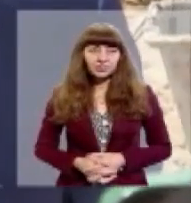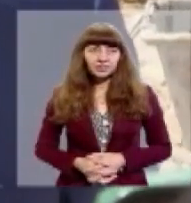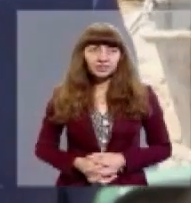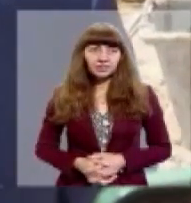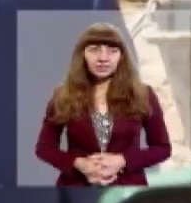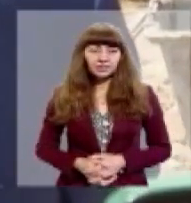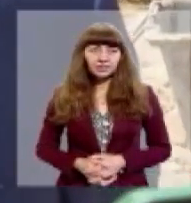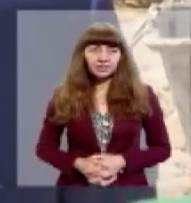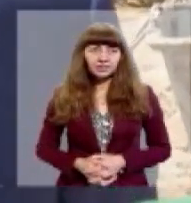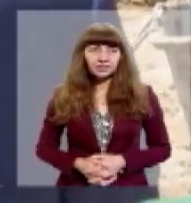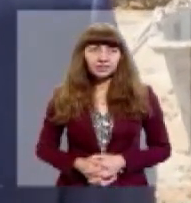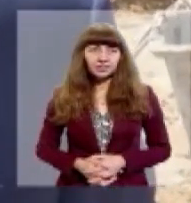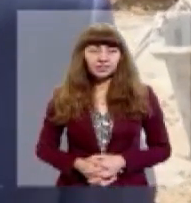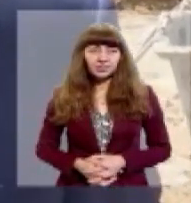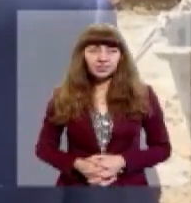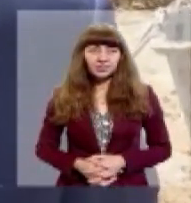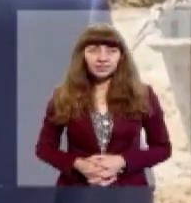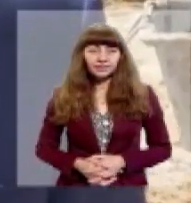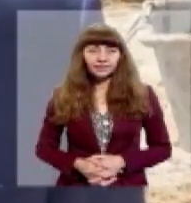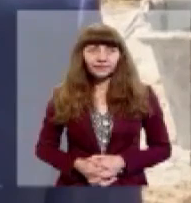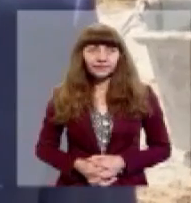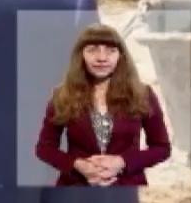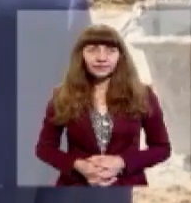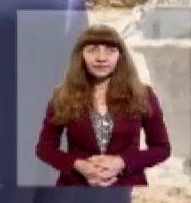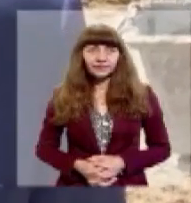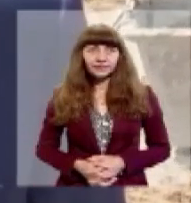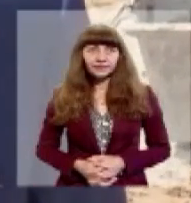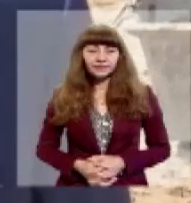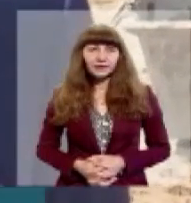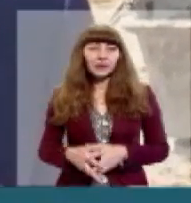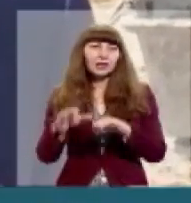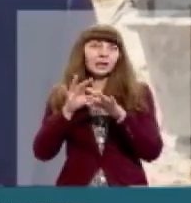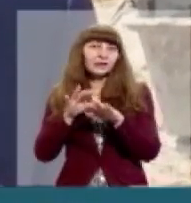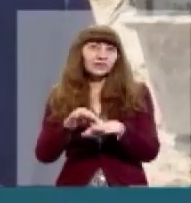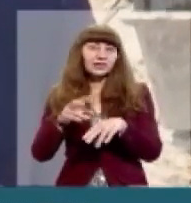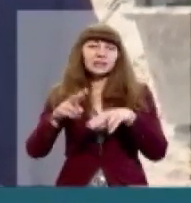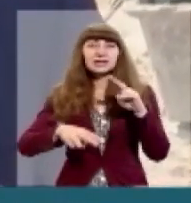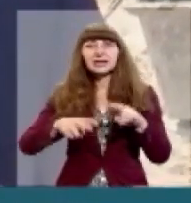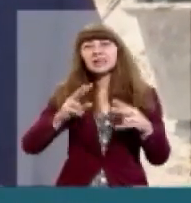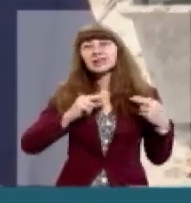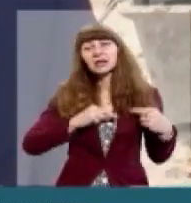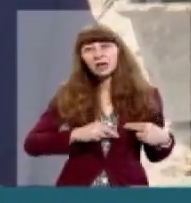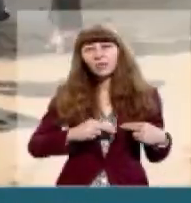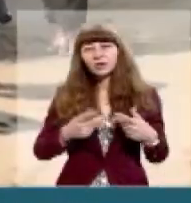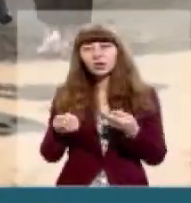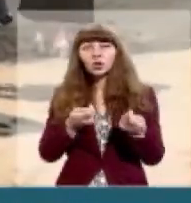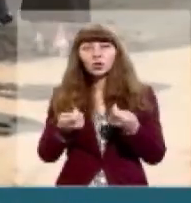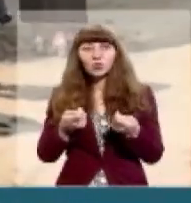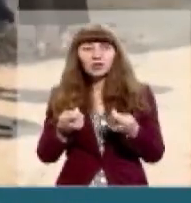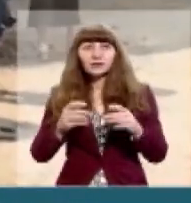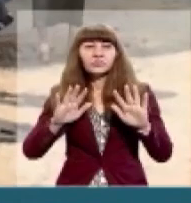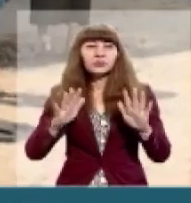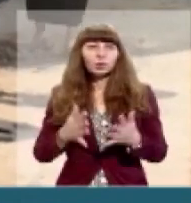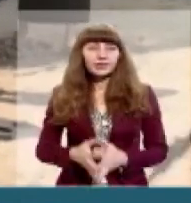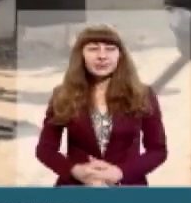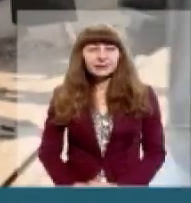бар, соны жан жақтан қадағалау жүру керек. Біз күзге таман көп жұмыстар аяқталады. Бүгінгі